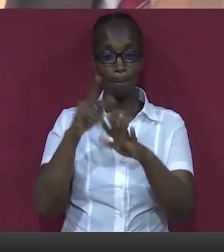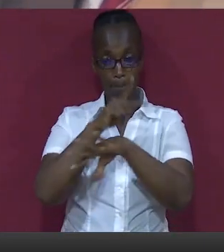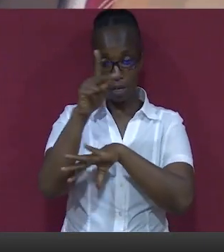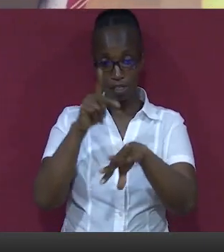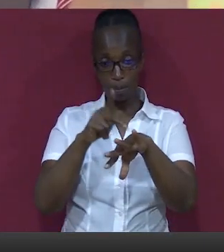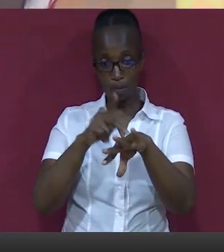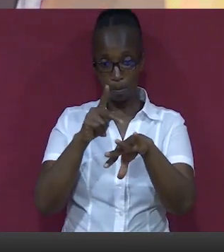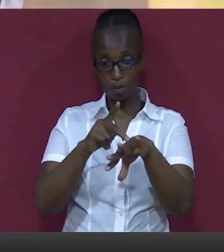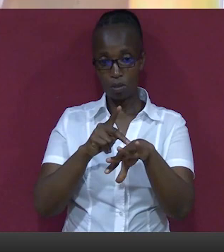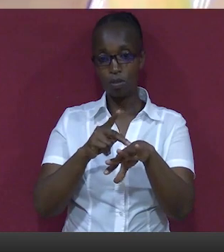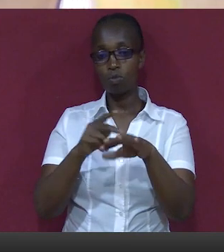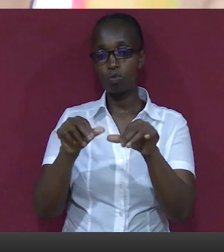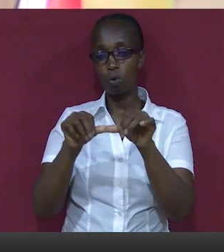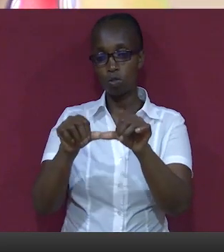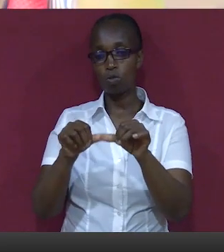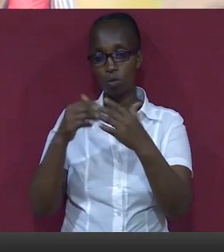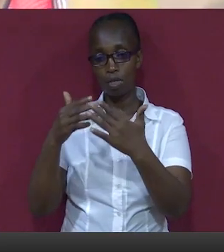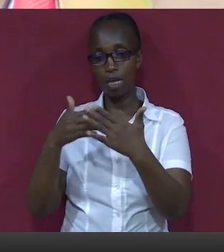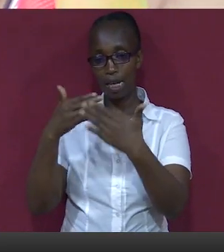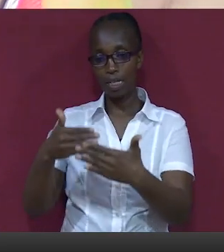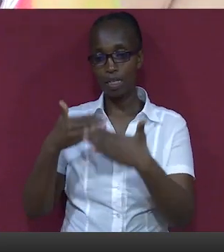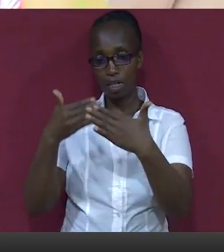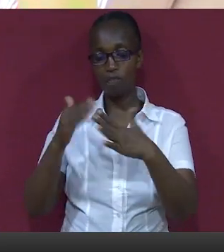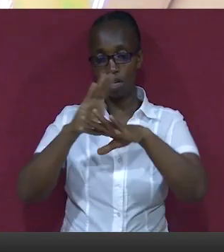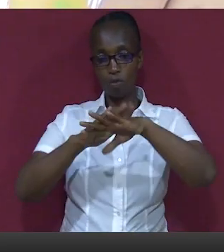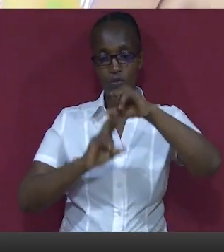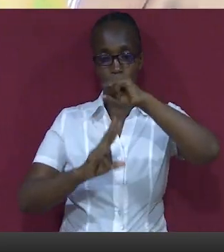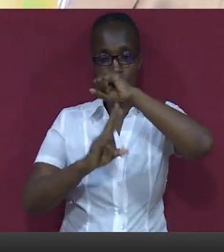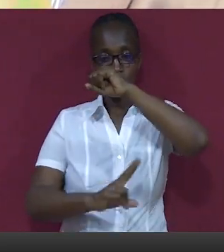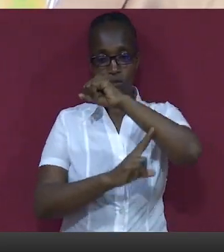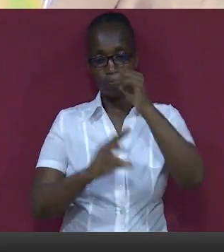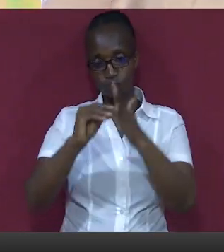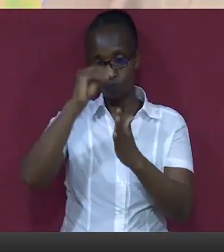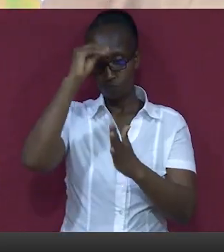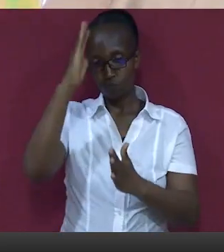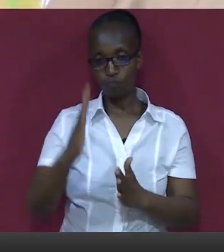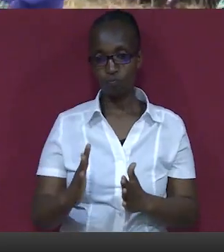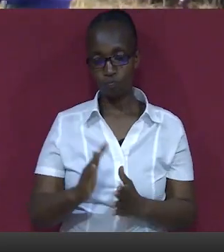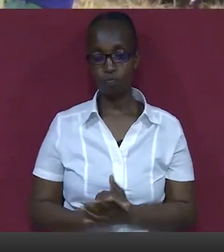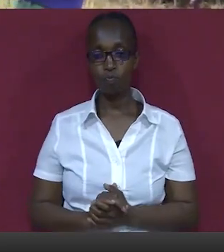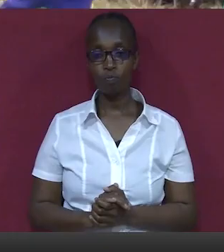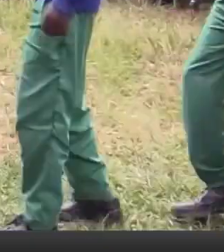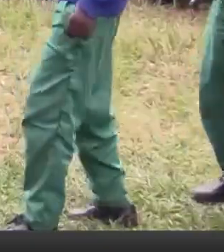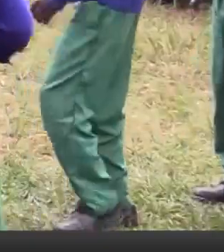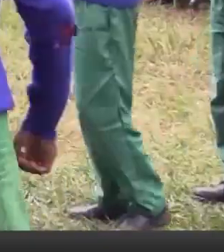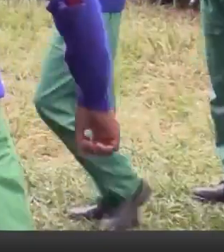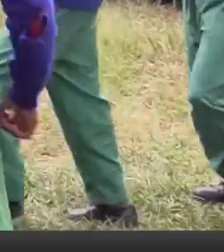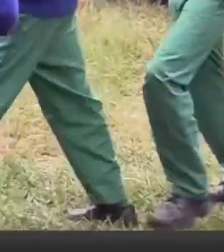mkuu kutekeleza baadhi ya miradi katika shule hiyo ili kuweka mazingira bora kwa wanafunzi.